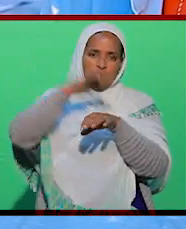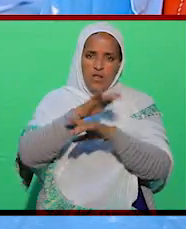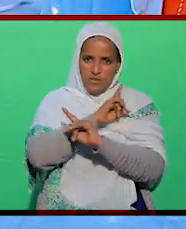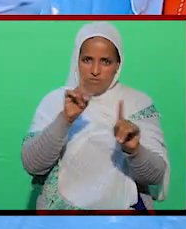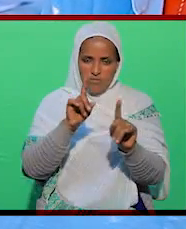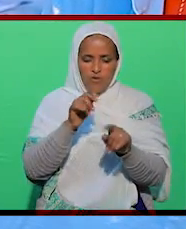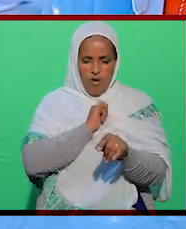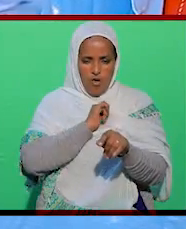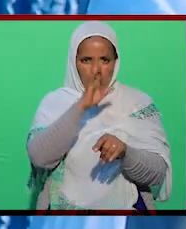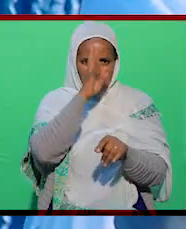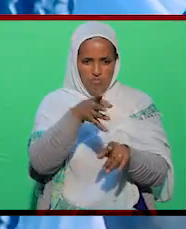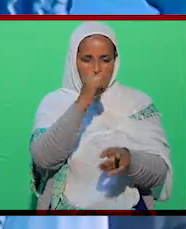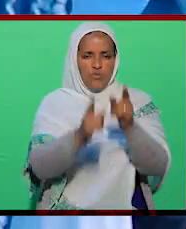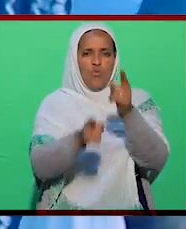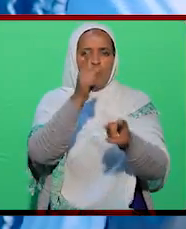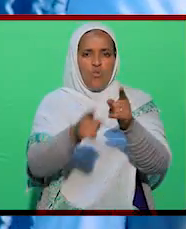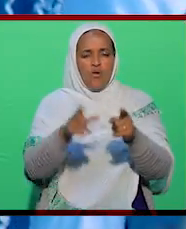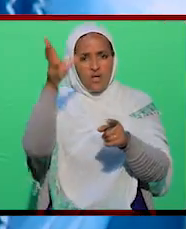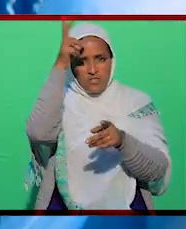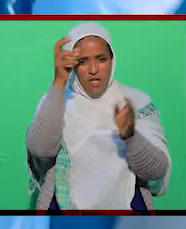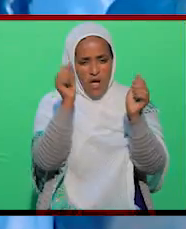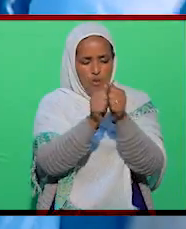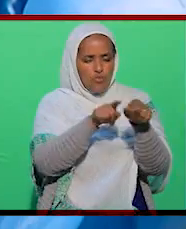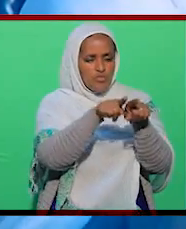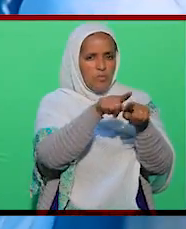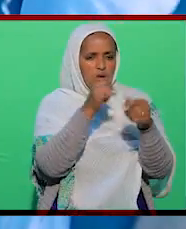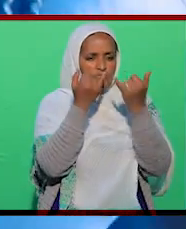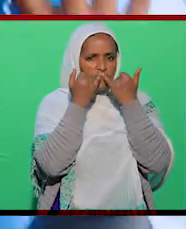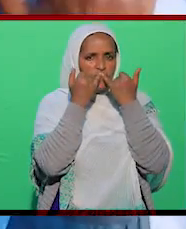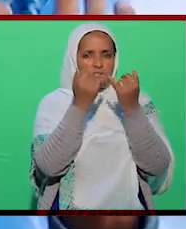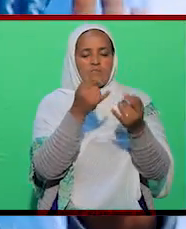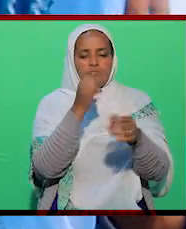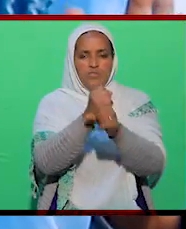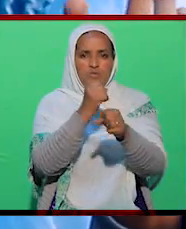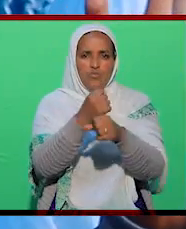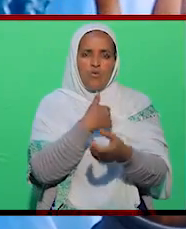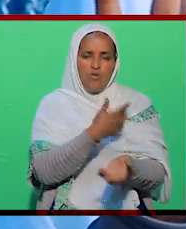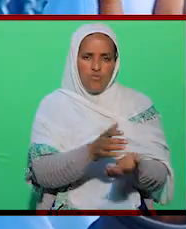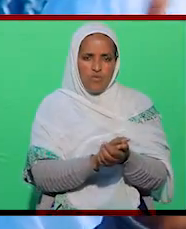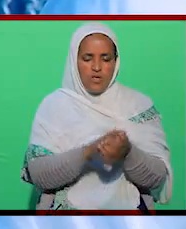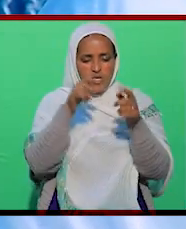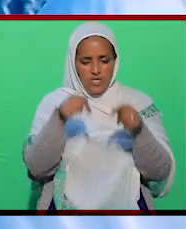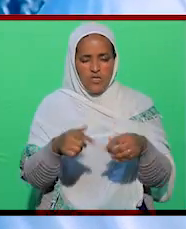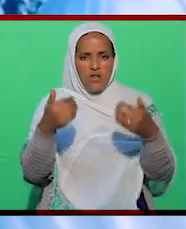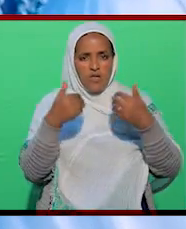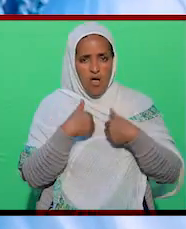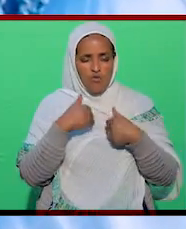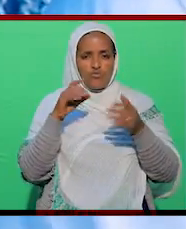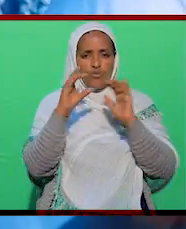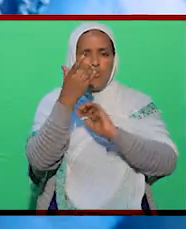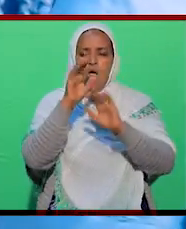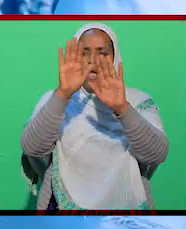አይደለም። በምንድን ነው? በጥንቆላ ከአጋንንት ጋር በመደራደር የሚሰሩ ስራዎች አሉ። እንዲሁም የዛሬ ያሉት